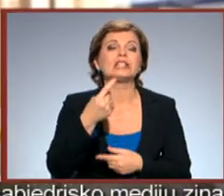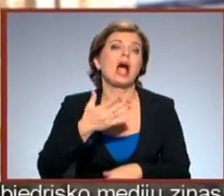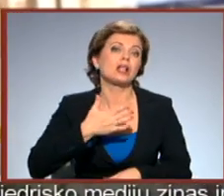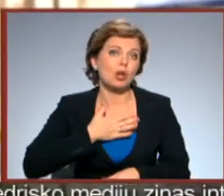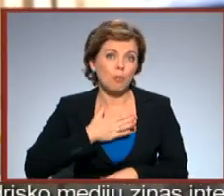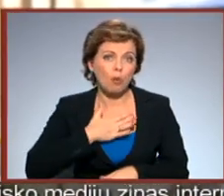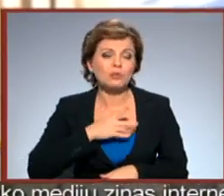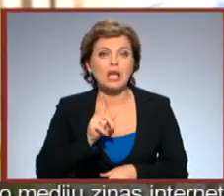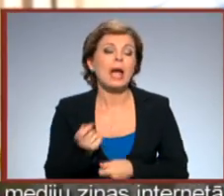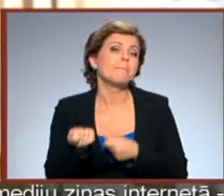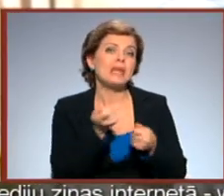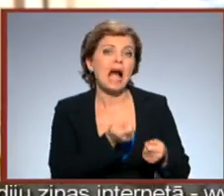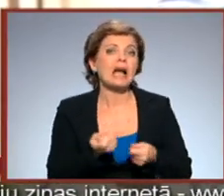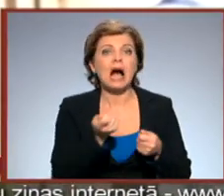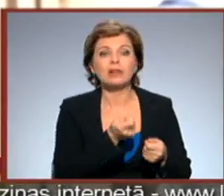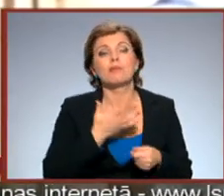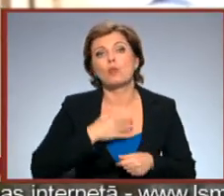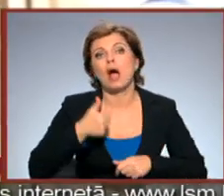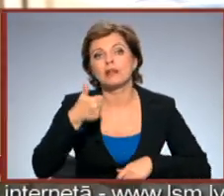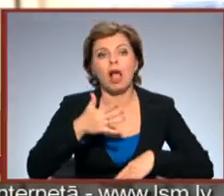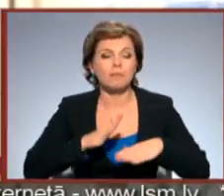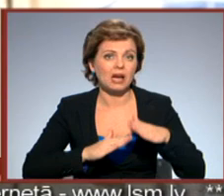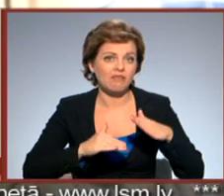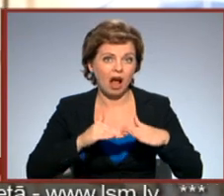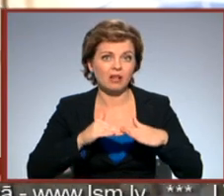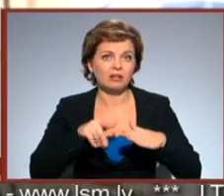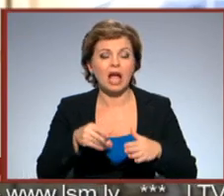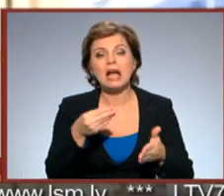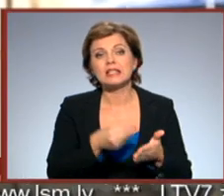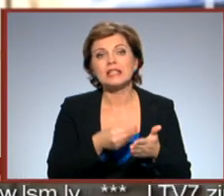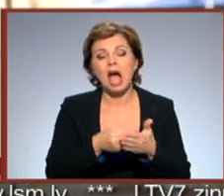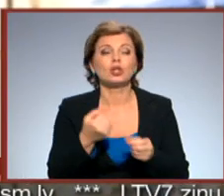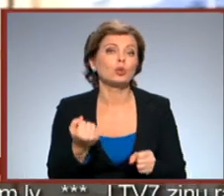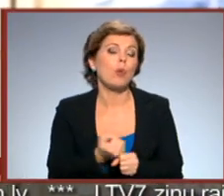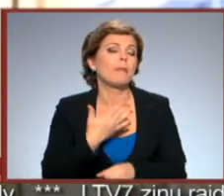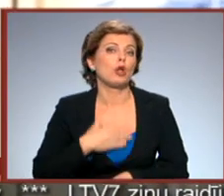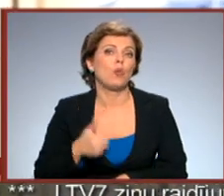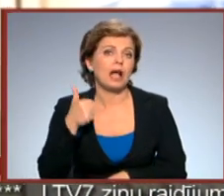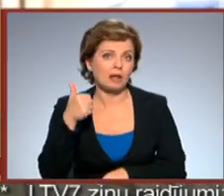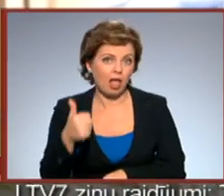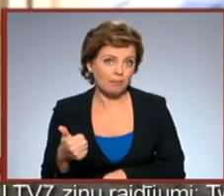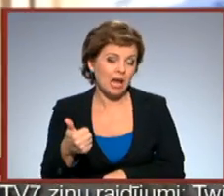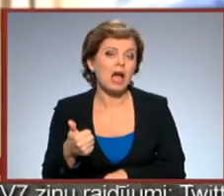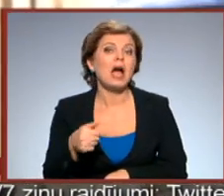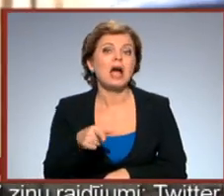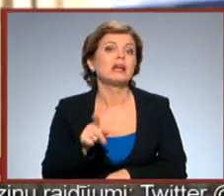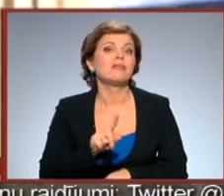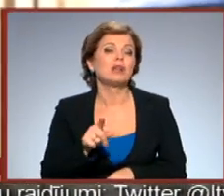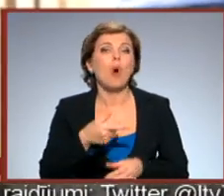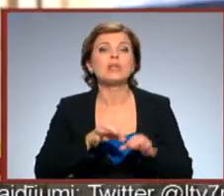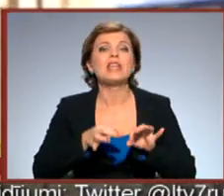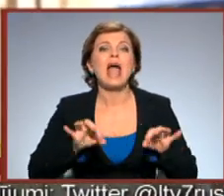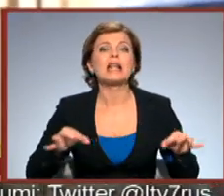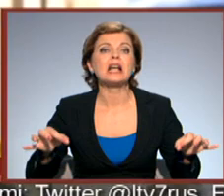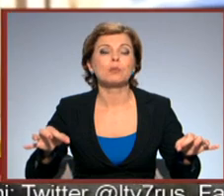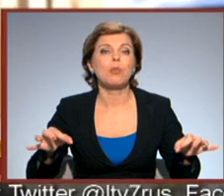arī piegādājumajiem produktiem ļoti laba kvalitāte un arī tā cena ir tomēr ļoti laba, jo mēs izslēdzam šo te ķēdes posmu, kas